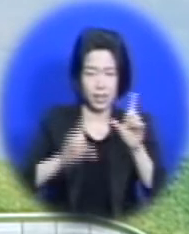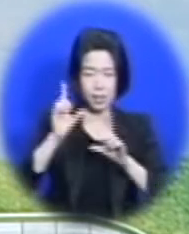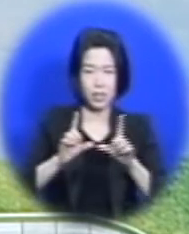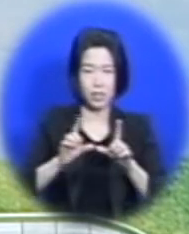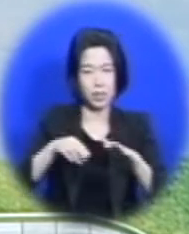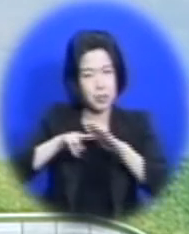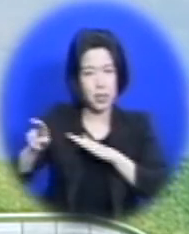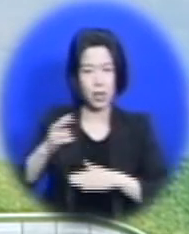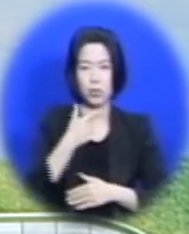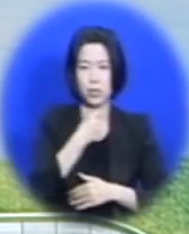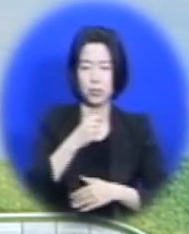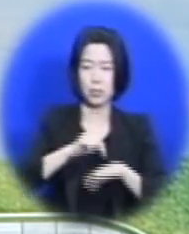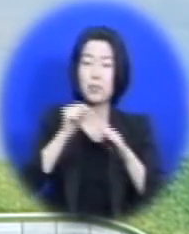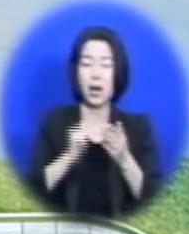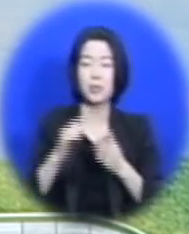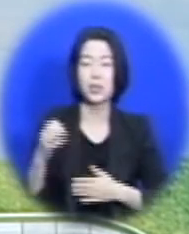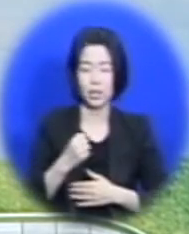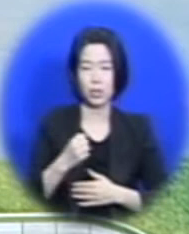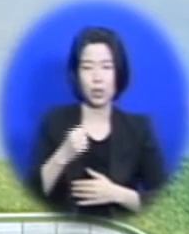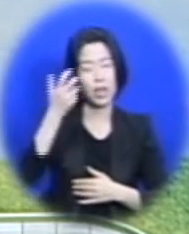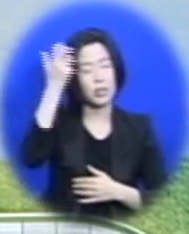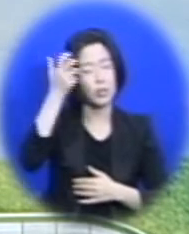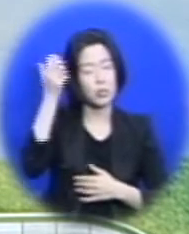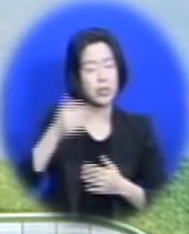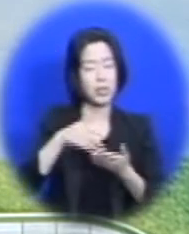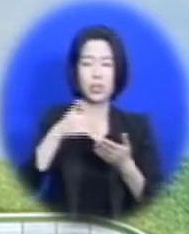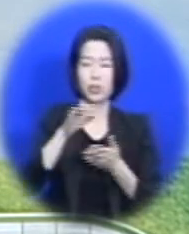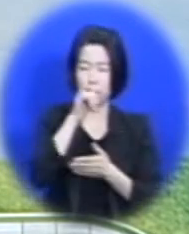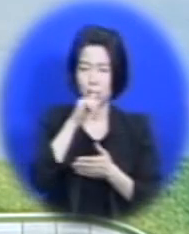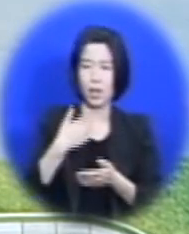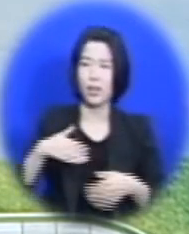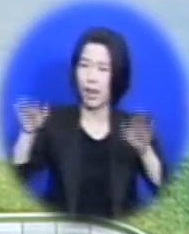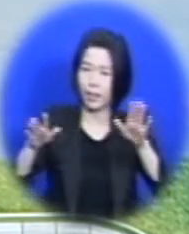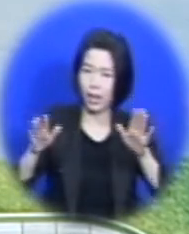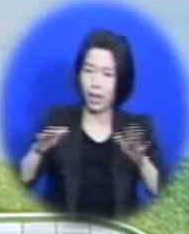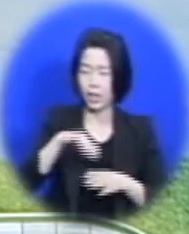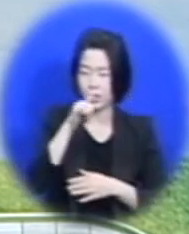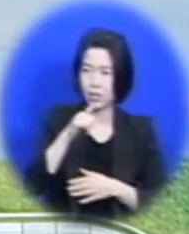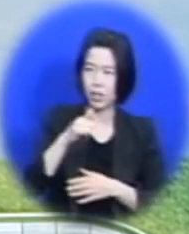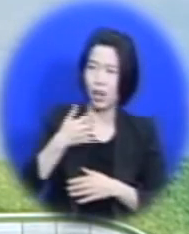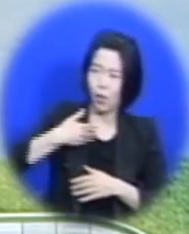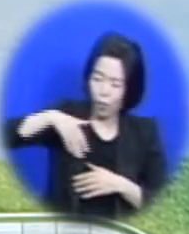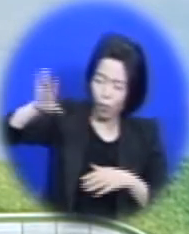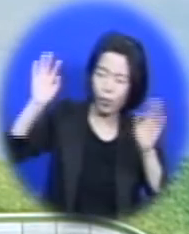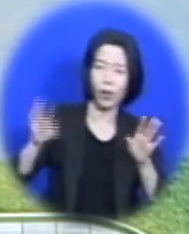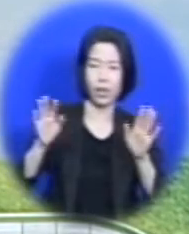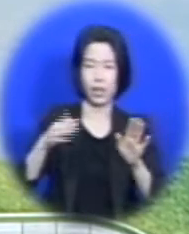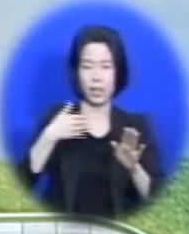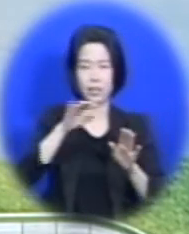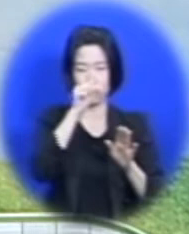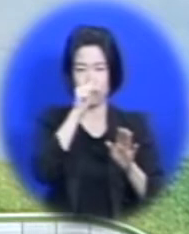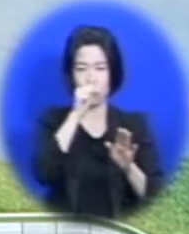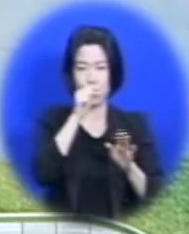싶은 심정으로 그냥 꿈을 그리는 거예요. 내가 날개가 있어서 좀 훨훨 날아갔으면 좋겠는데.